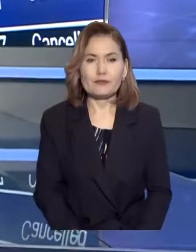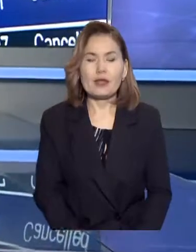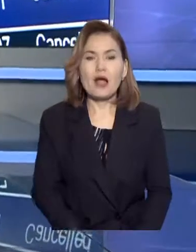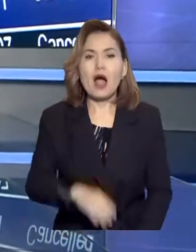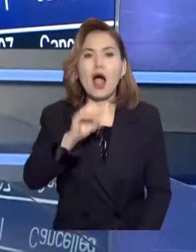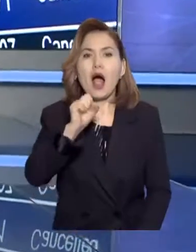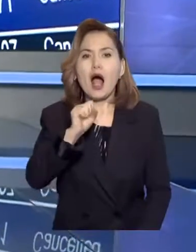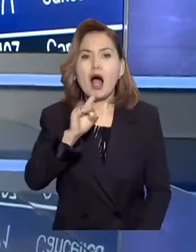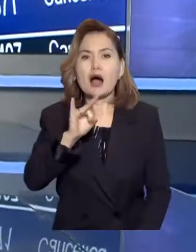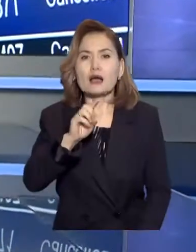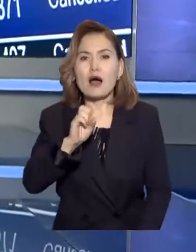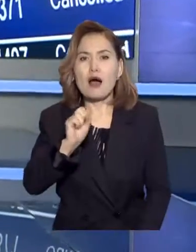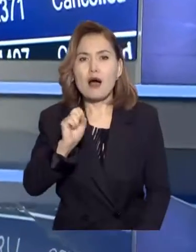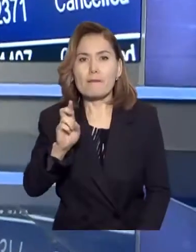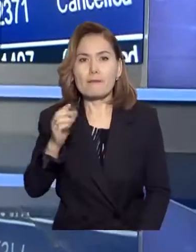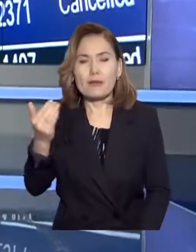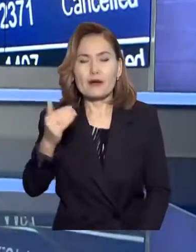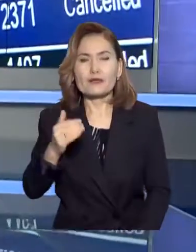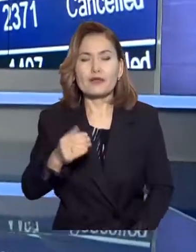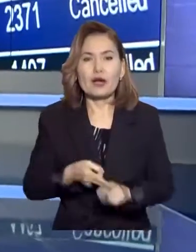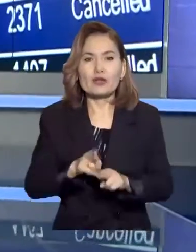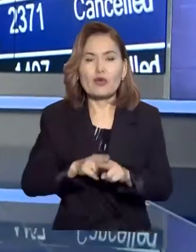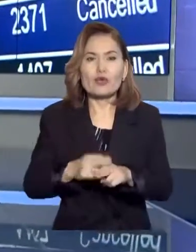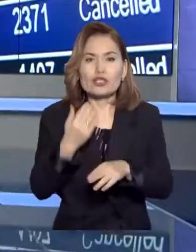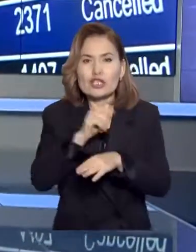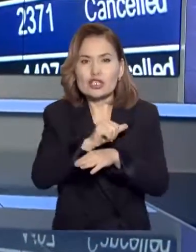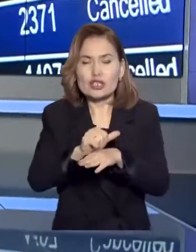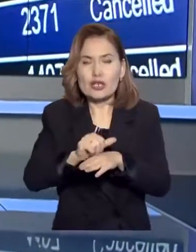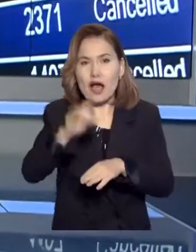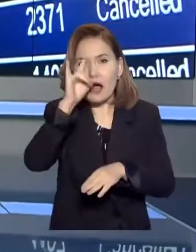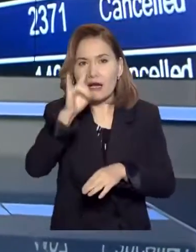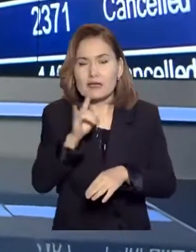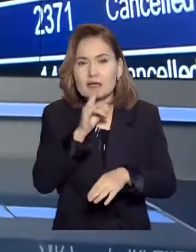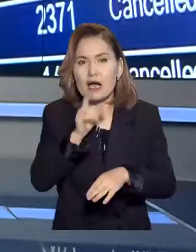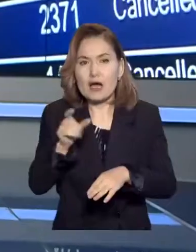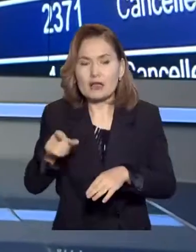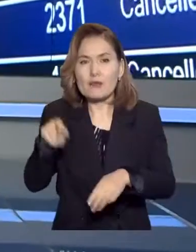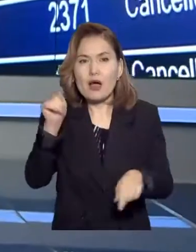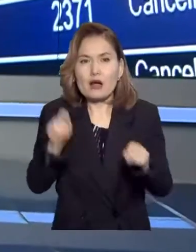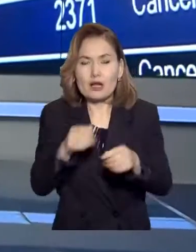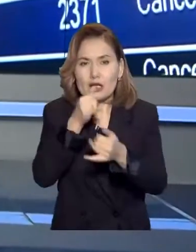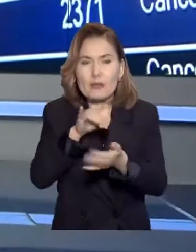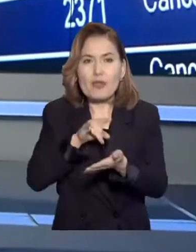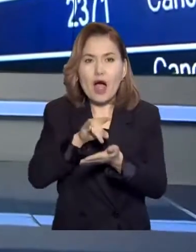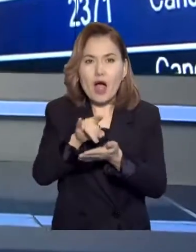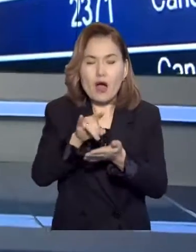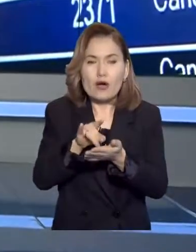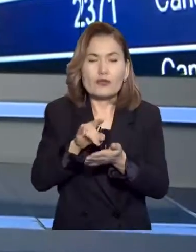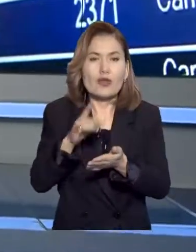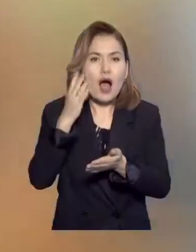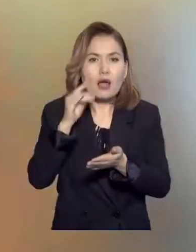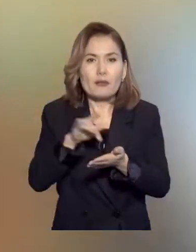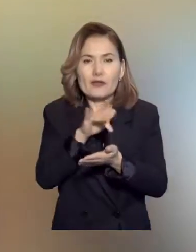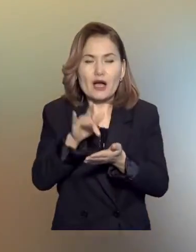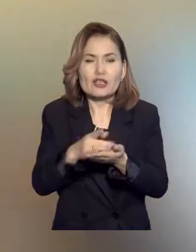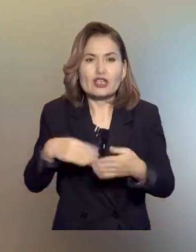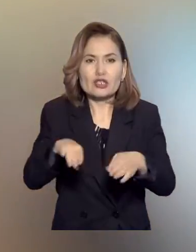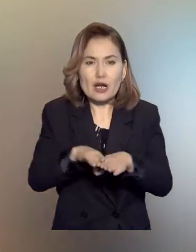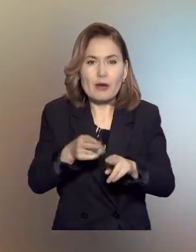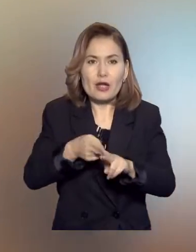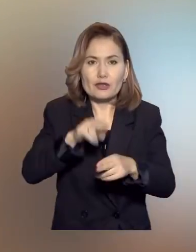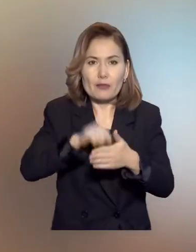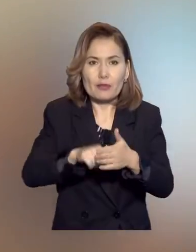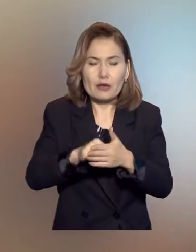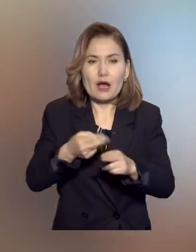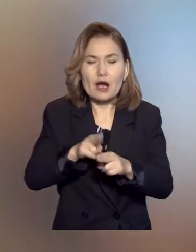Біркен араб әмірліктерінде мыңға жоқ қазақстандық қаңтарылып қалды. Мәселе Алматы әуежайының жұмысы уақытша тоқтағандықтан туындап отыр. Ал туристер Дубай және